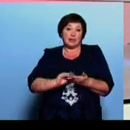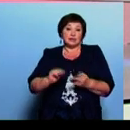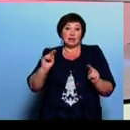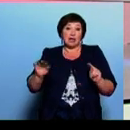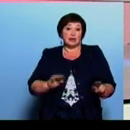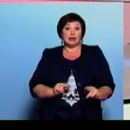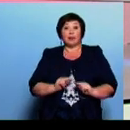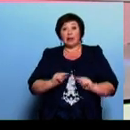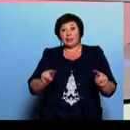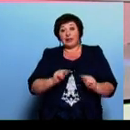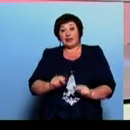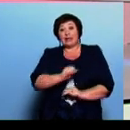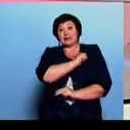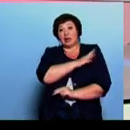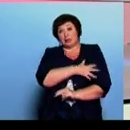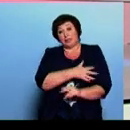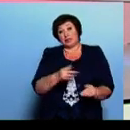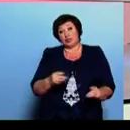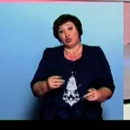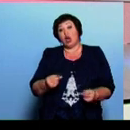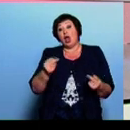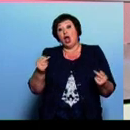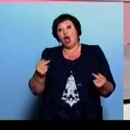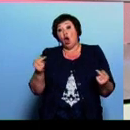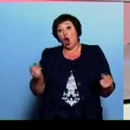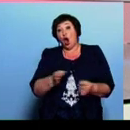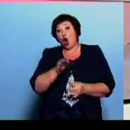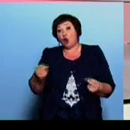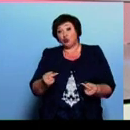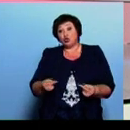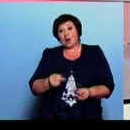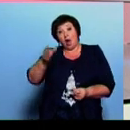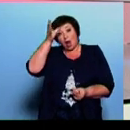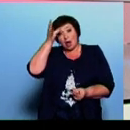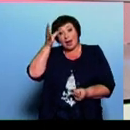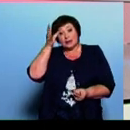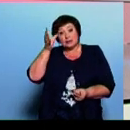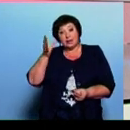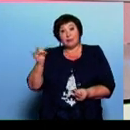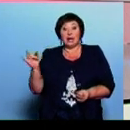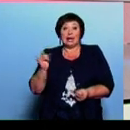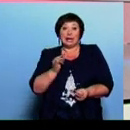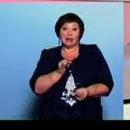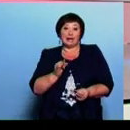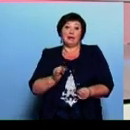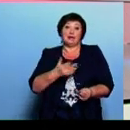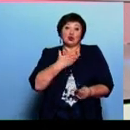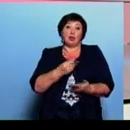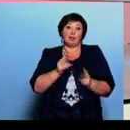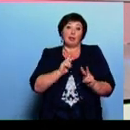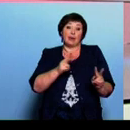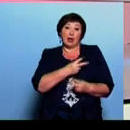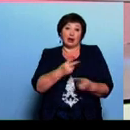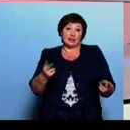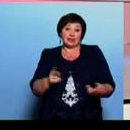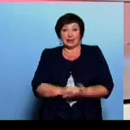а получилось кардинально по-разному. Художники, преподаватели Питерской академии. Это их премьерная выставка. Почему в Ижевске, выяснил Александр